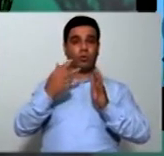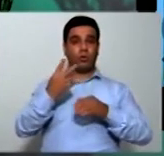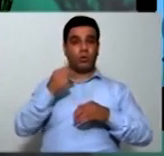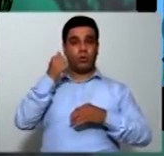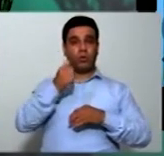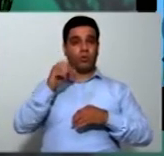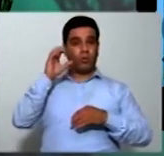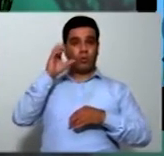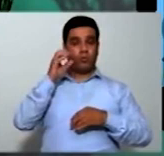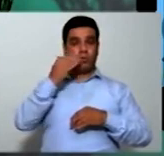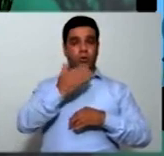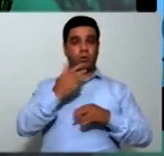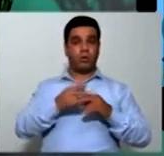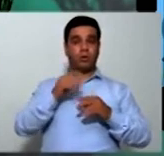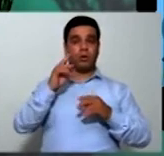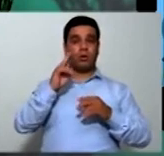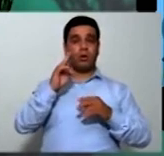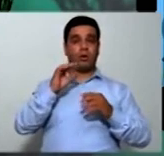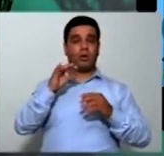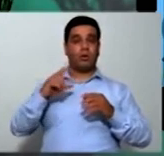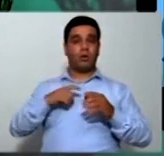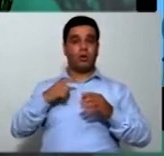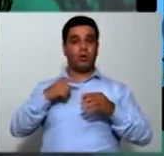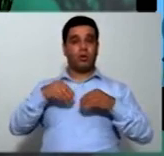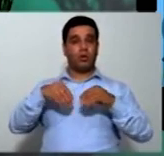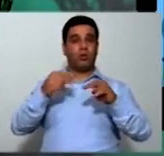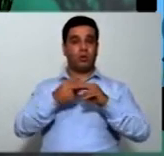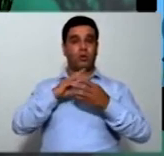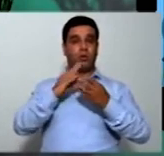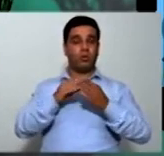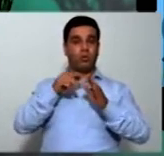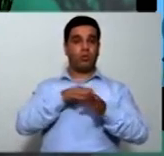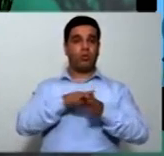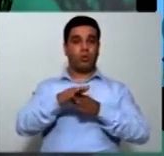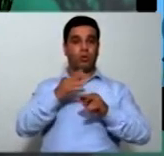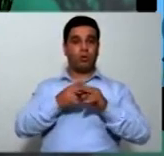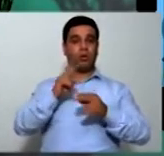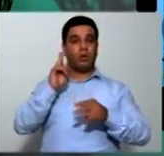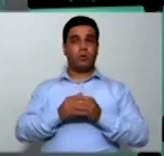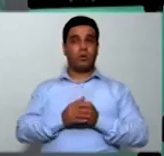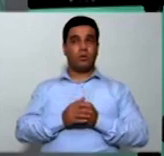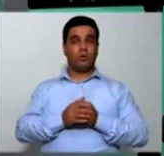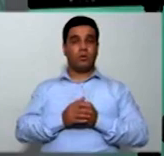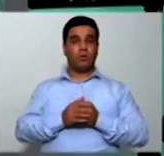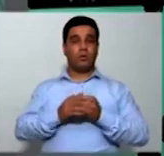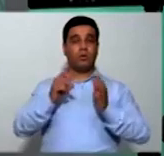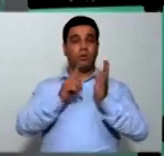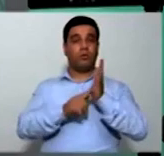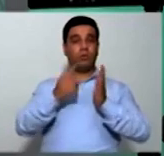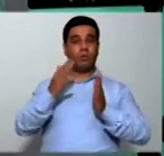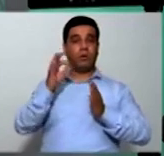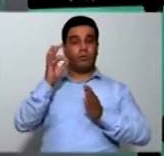1932-yilda O'zbekistonda qishloq xo'jaligini kollektivlashtirish to'laligicha yakunlanadi.